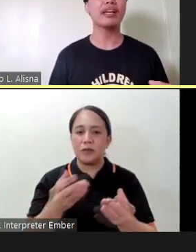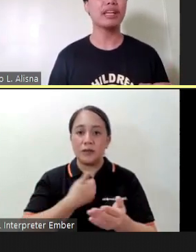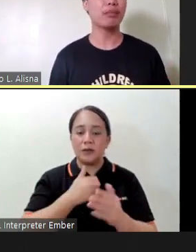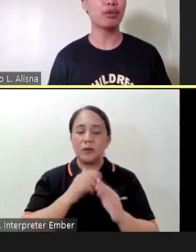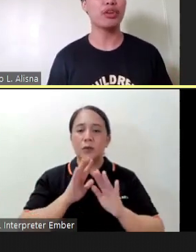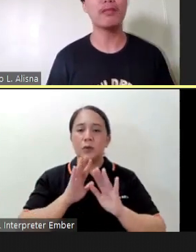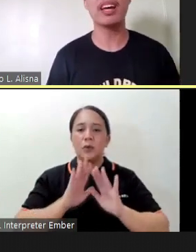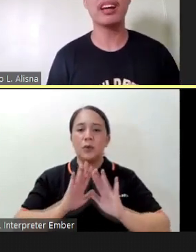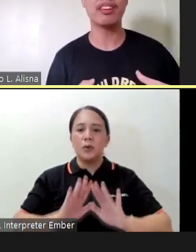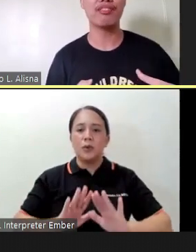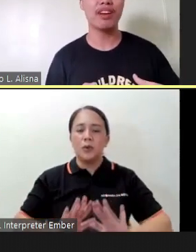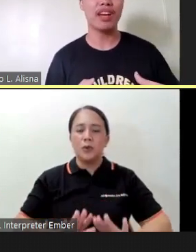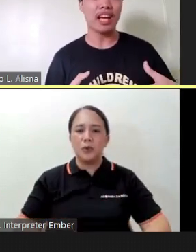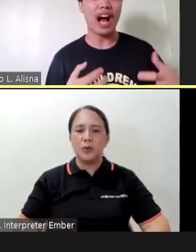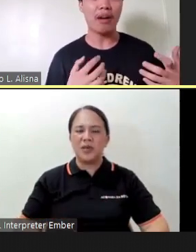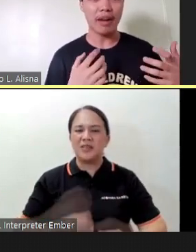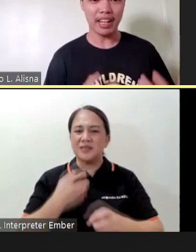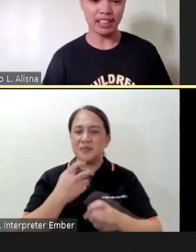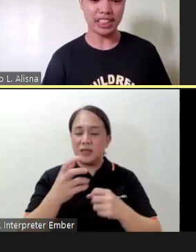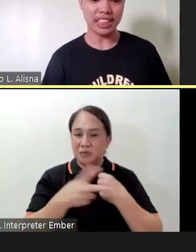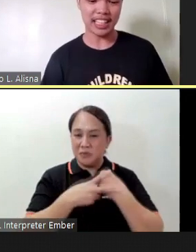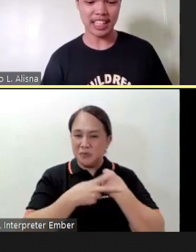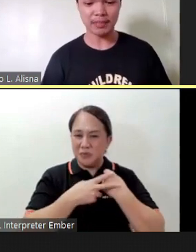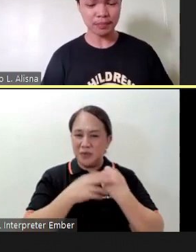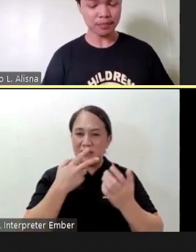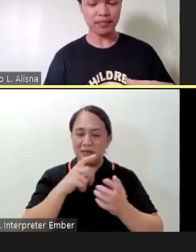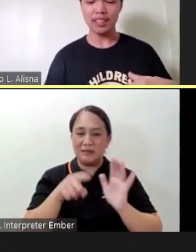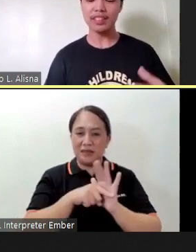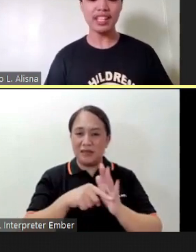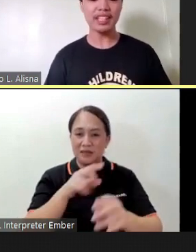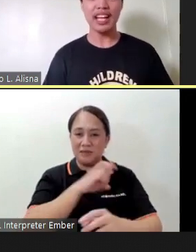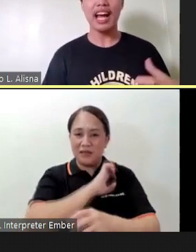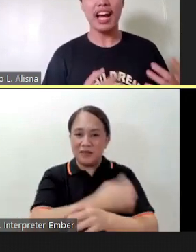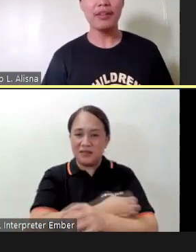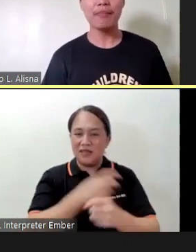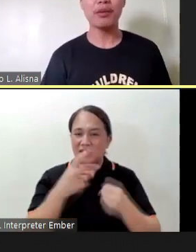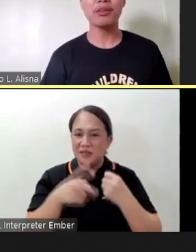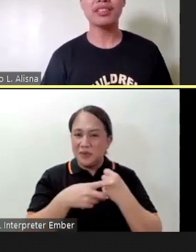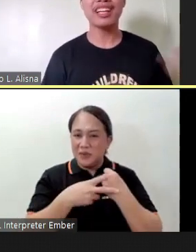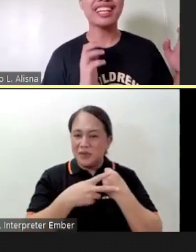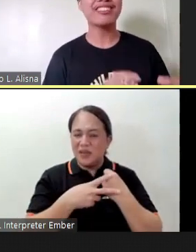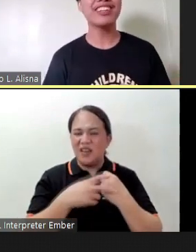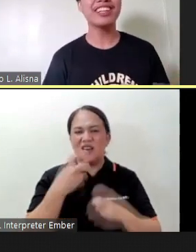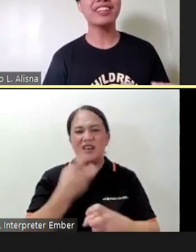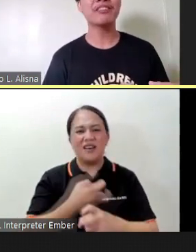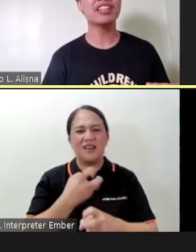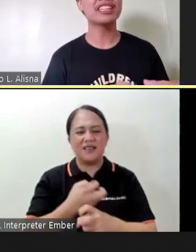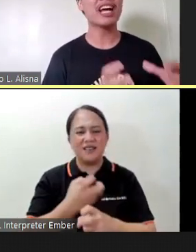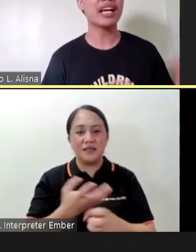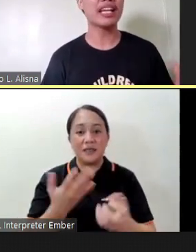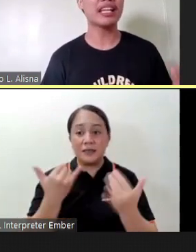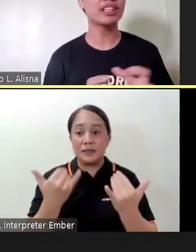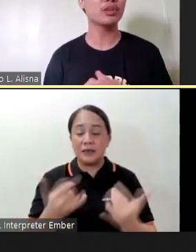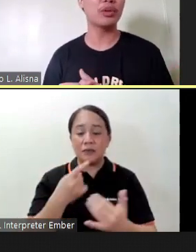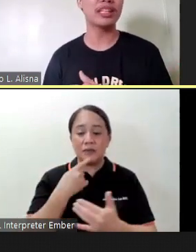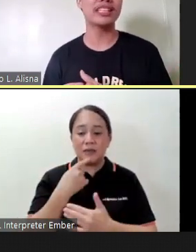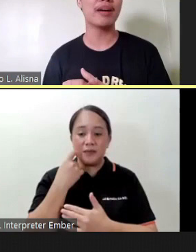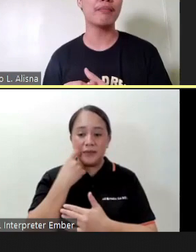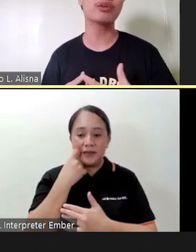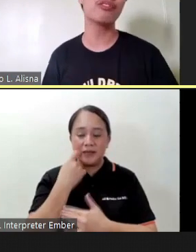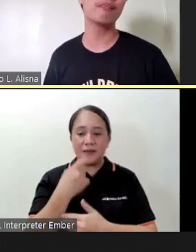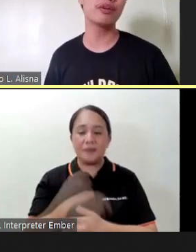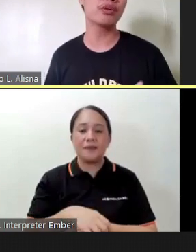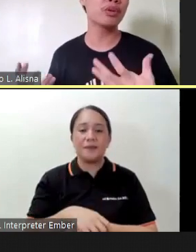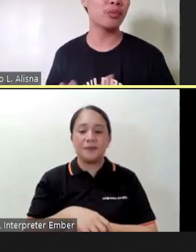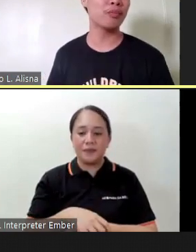na maipon yung negative energy natin then ayun po tulad ganyan nasabi kanina sa dulo na